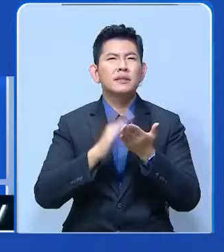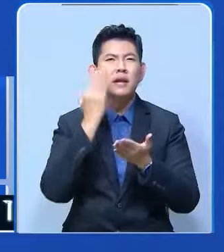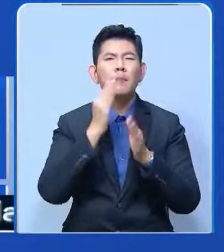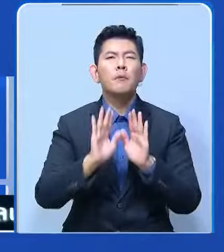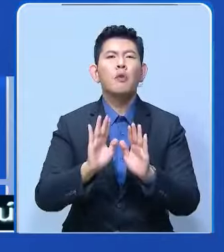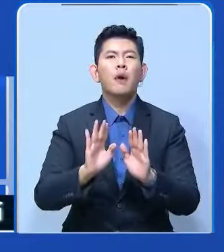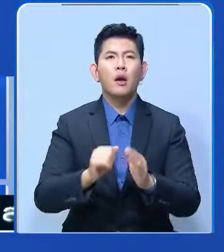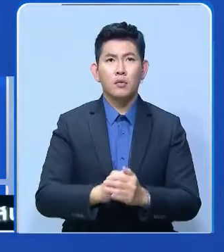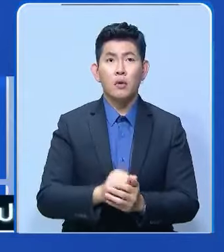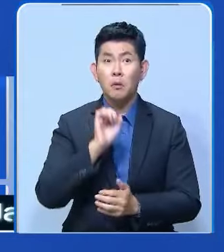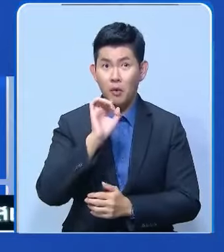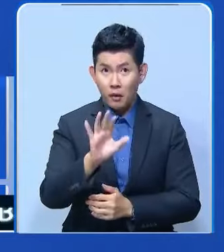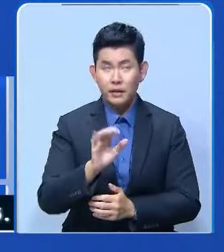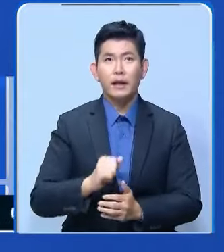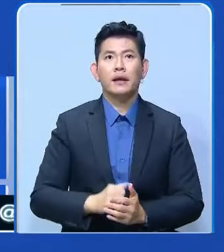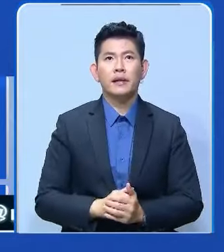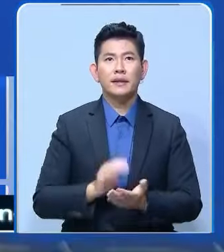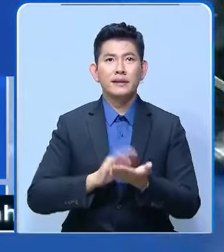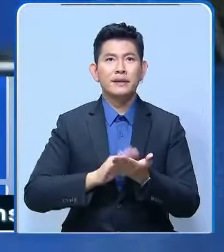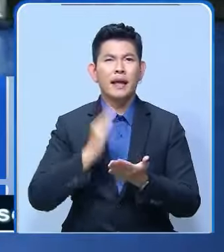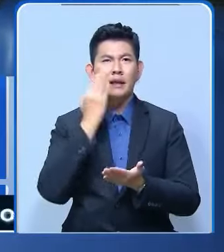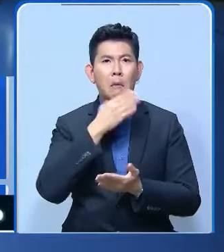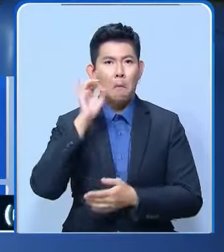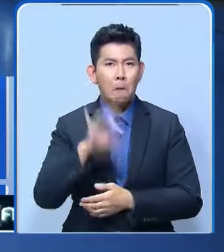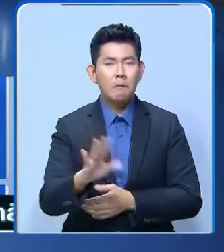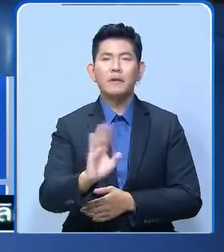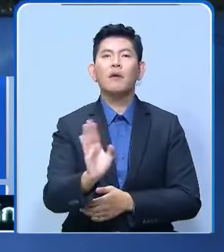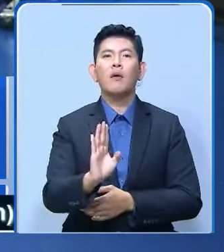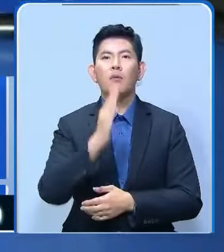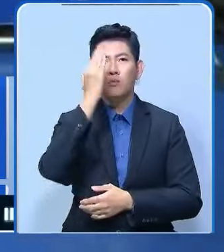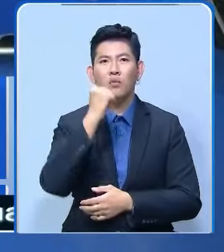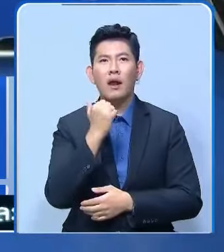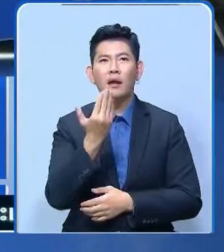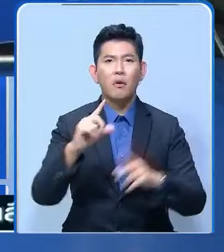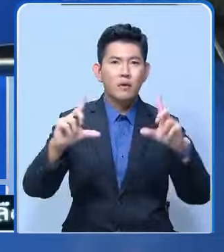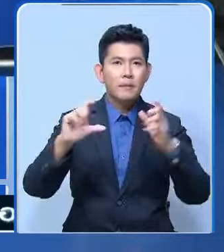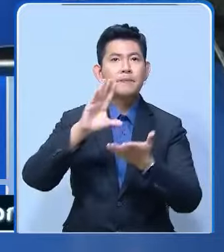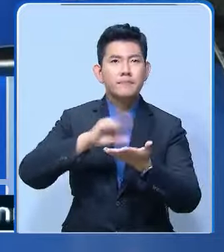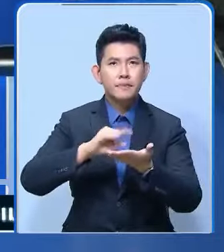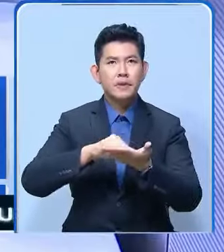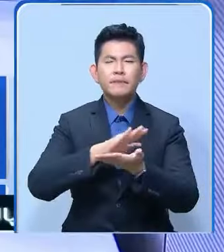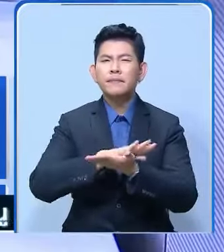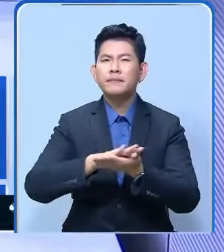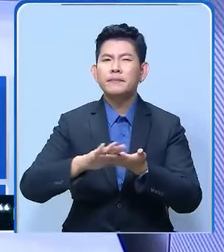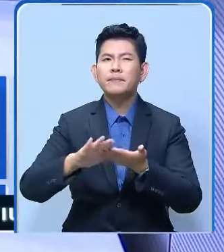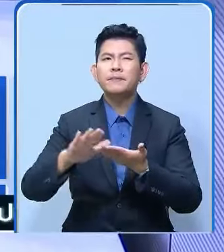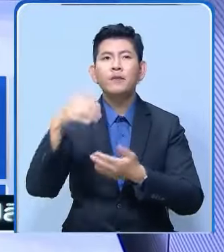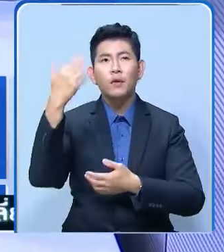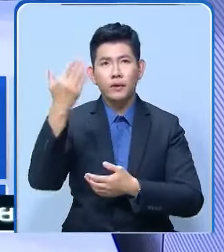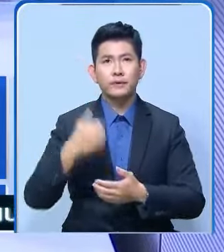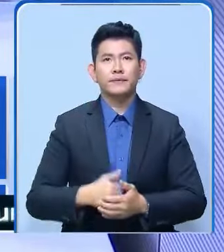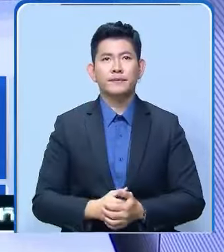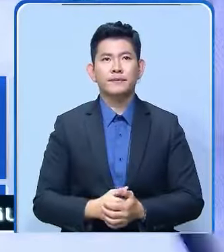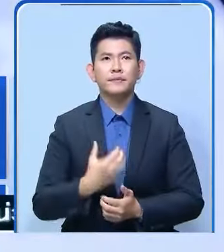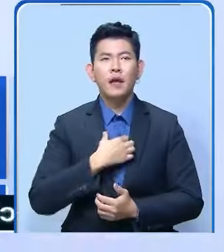ๆ ย้ำอีกทีนะวิไม่ต้องแต่งหน้าแรงมากนะวิเดี๋ยวเขาขอเก็บโปรไฟล์แบบสะอาดๆคลีนๆก่อน เขาอย